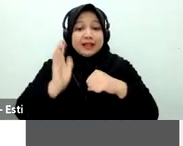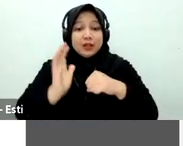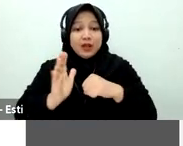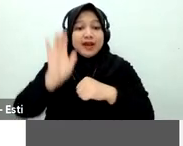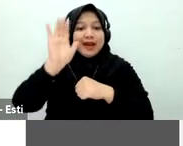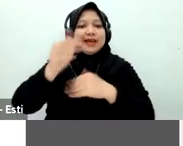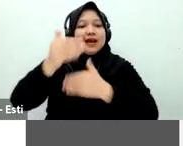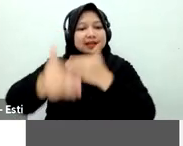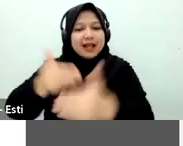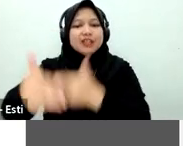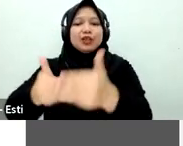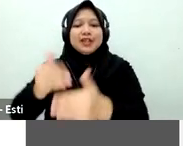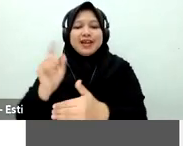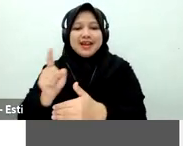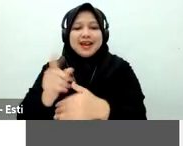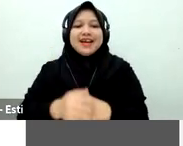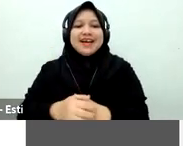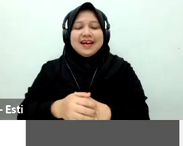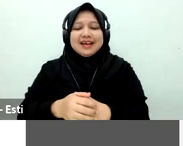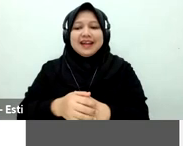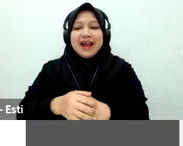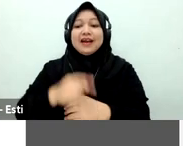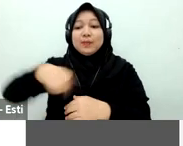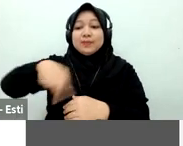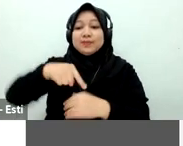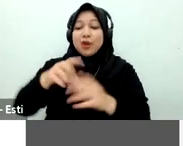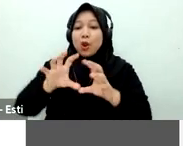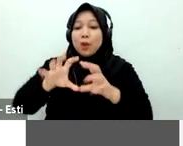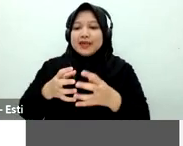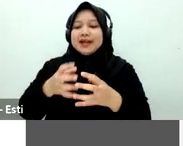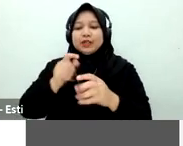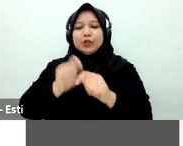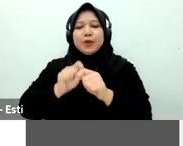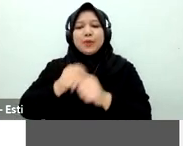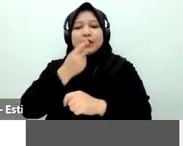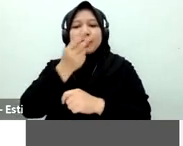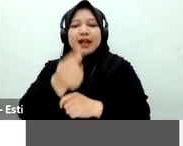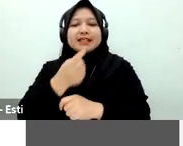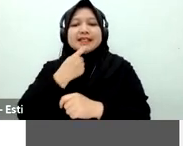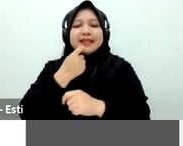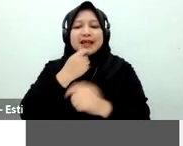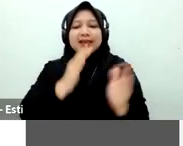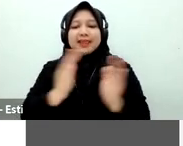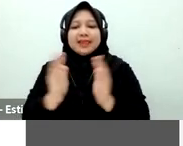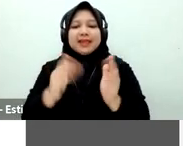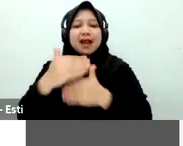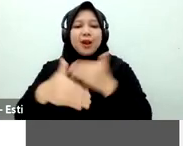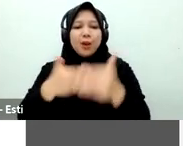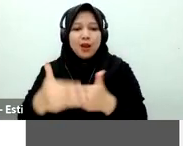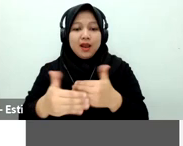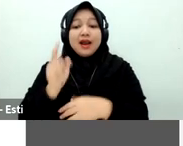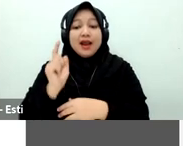kami dari komite kemudian menyampaikan rekomendasi tentang tata kelola Karena begini isu-isu